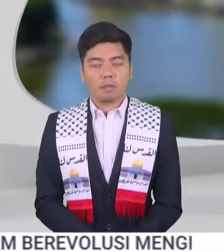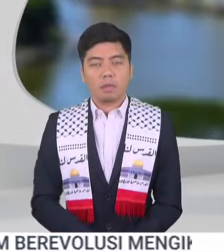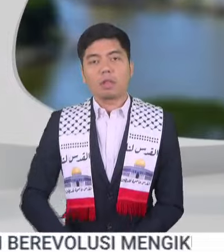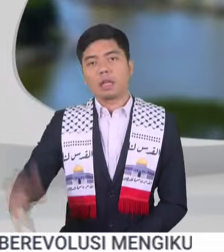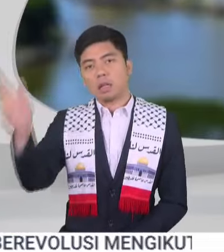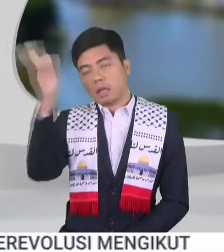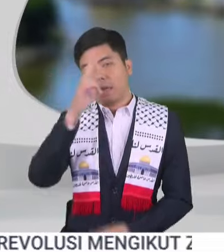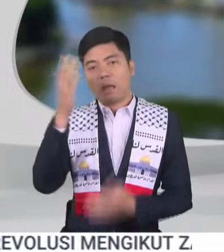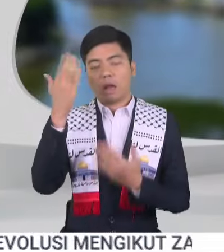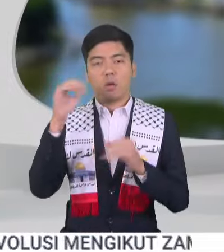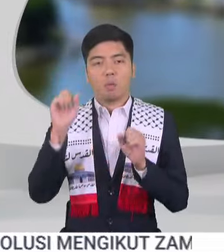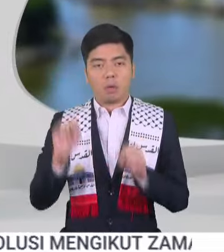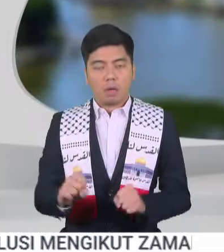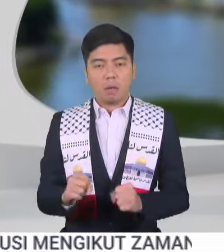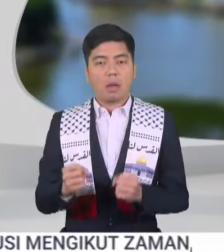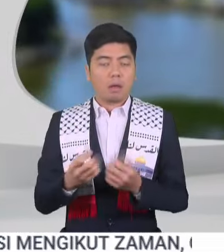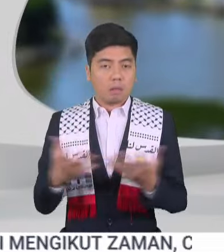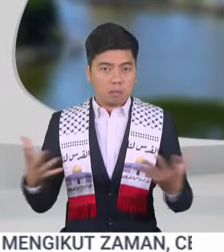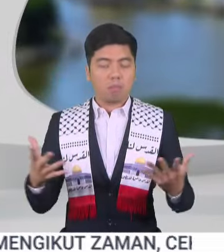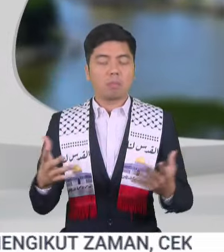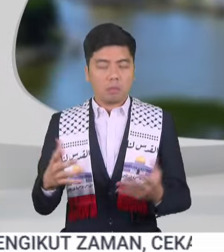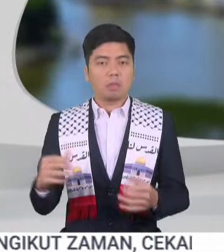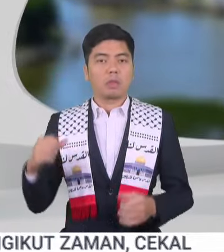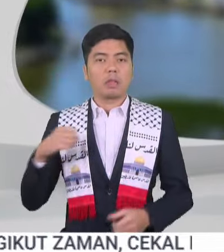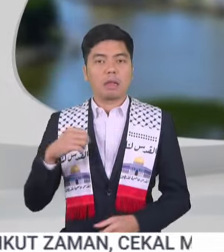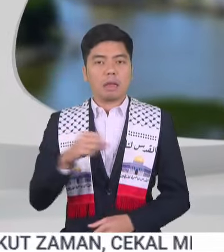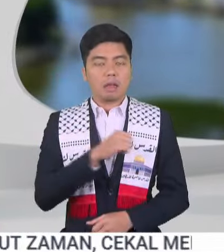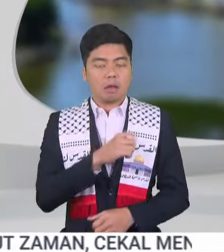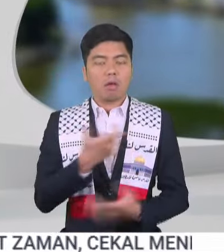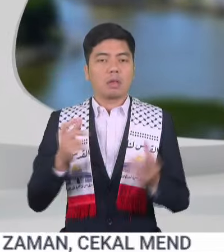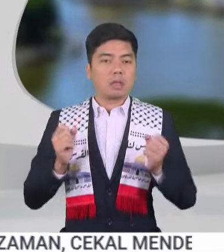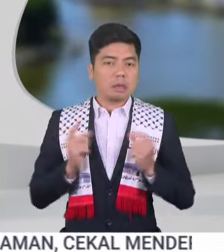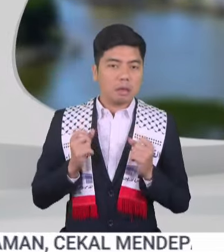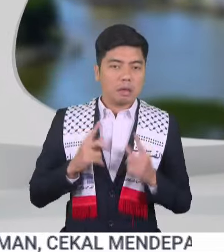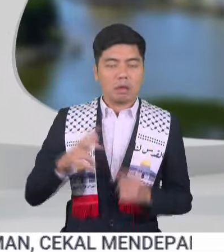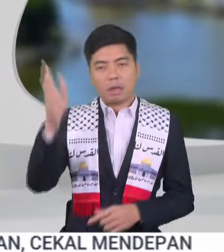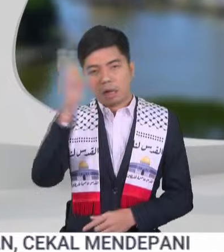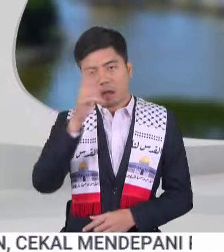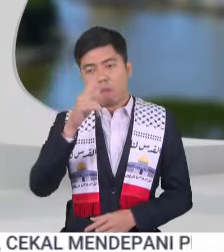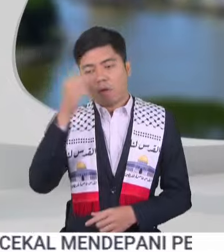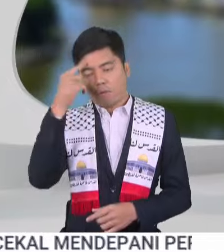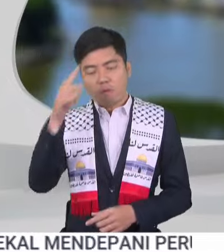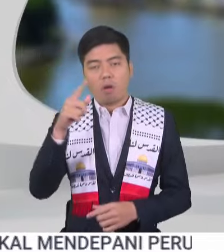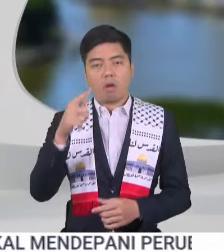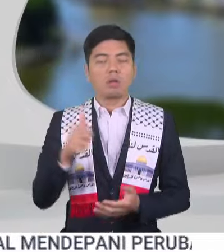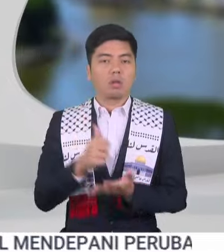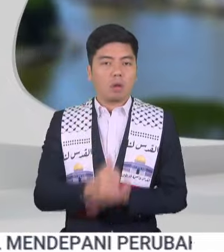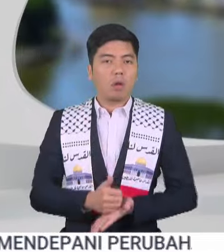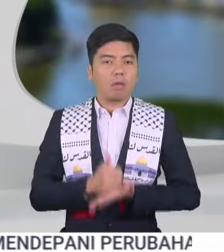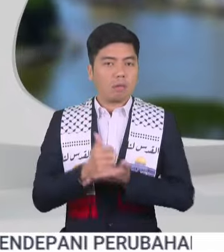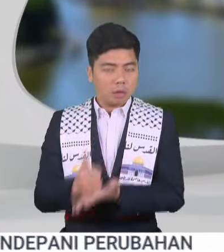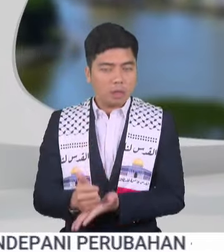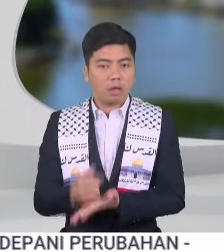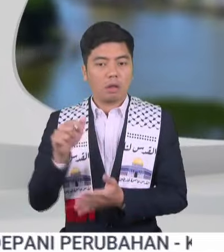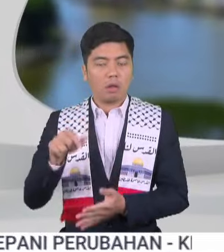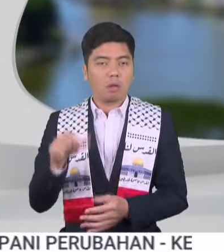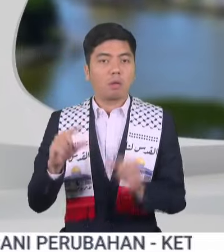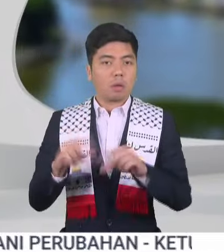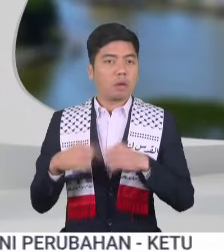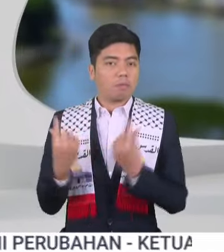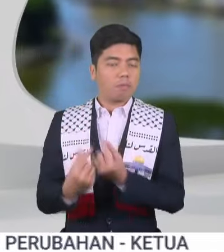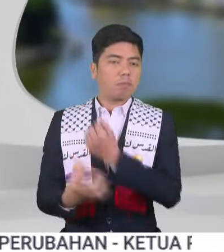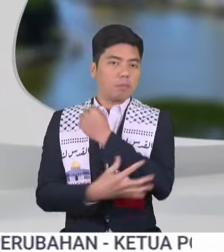Kerajaan Sarawak berharap lebih banyak badan korporat, institusi swasta dan individu tampil untuk membantu dan mengambil berat terhadap golongan